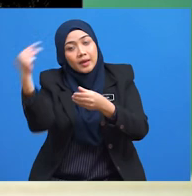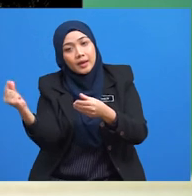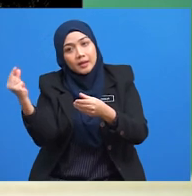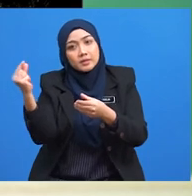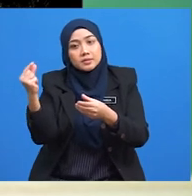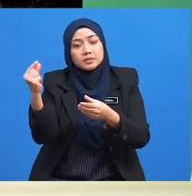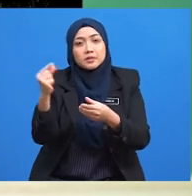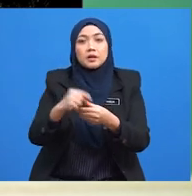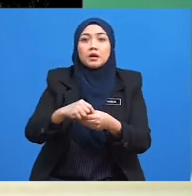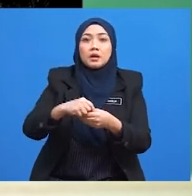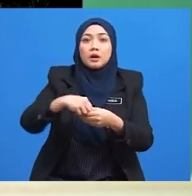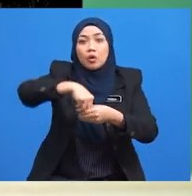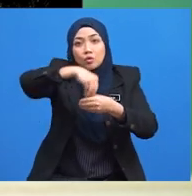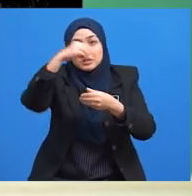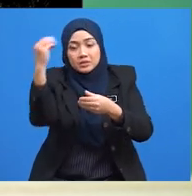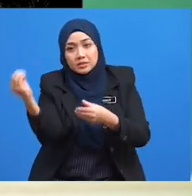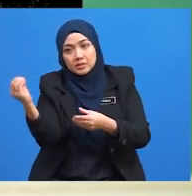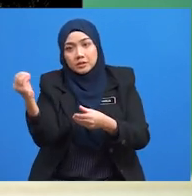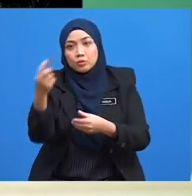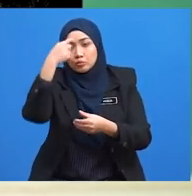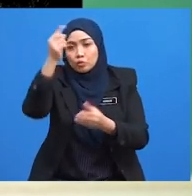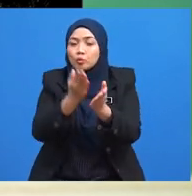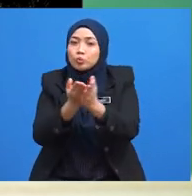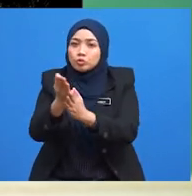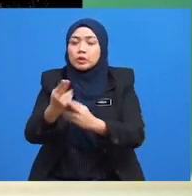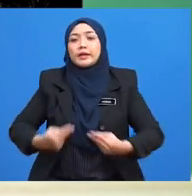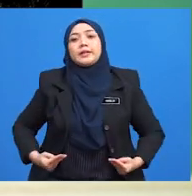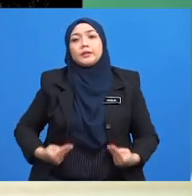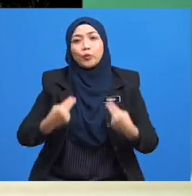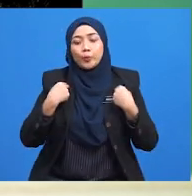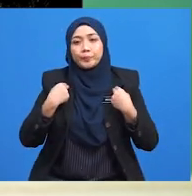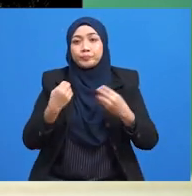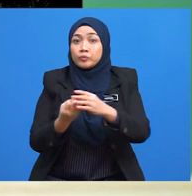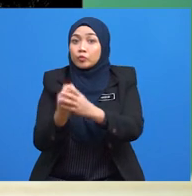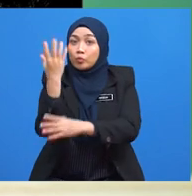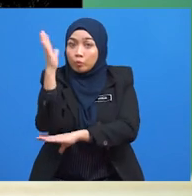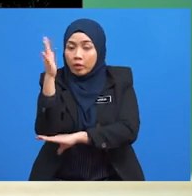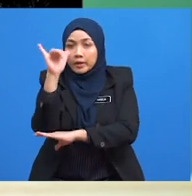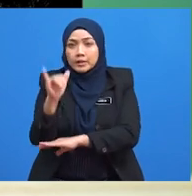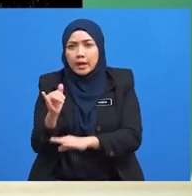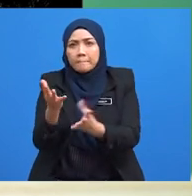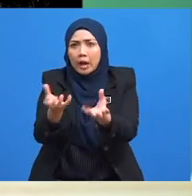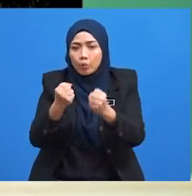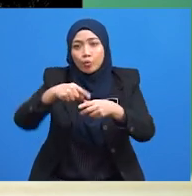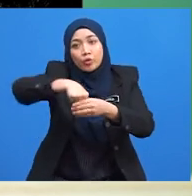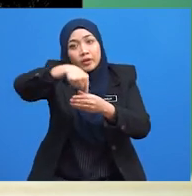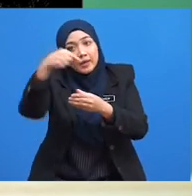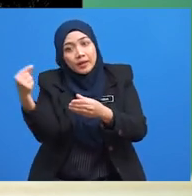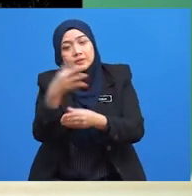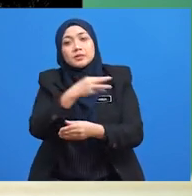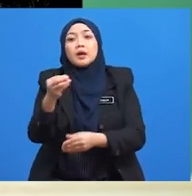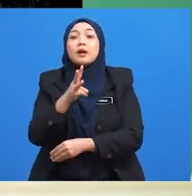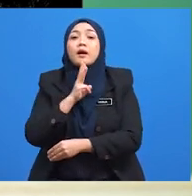dioksida untuk meneruskan kehidupan. Tumbuhan memerlukan gas karbon dioksida, air dan